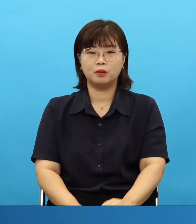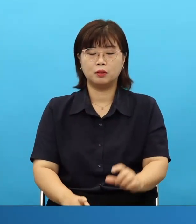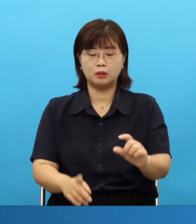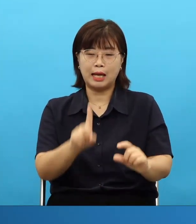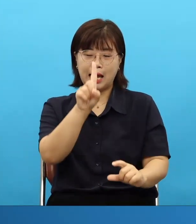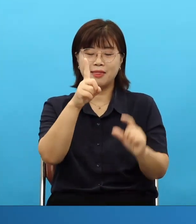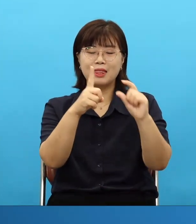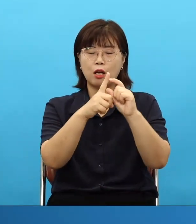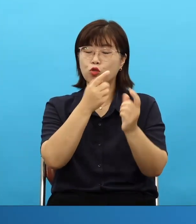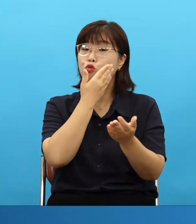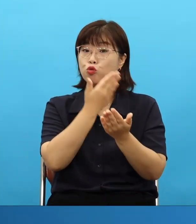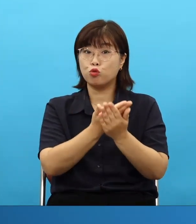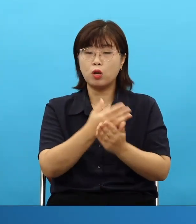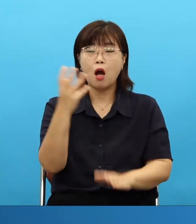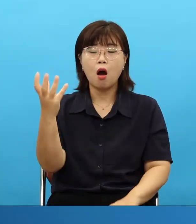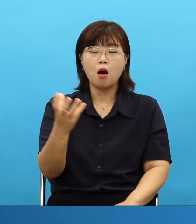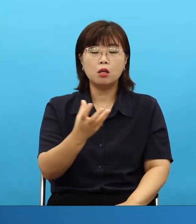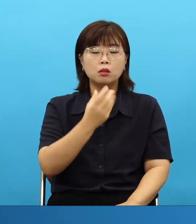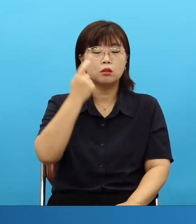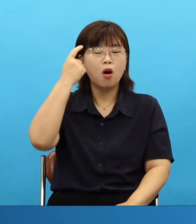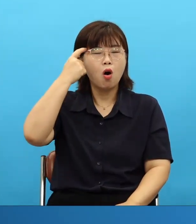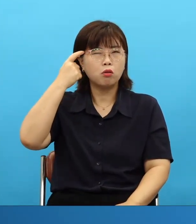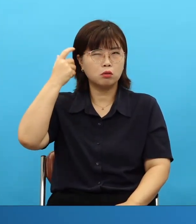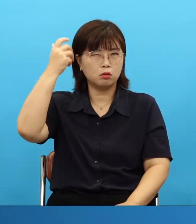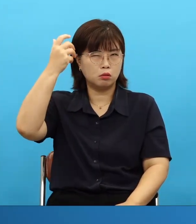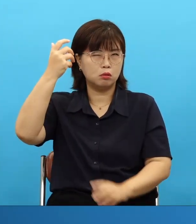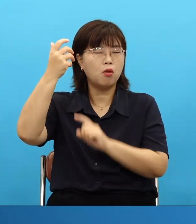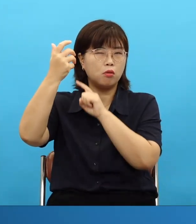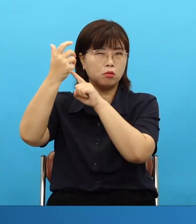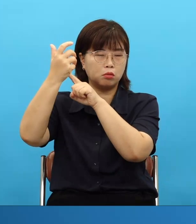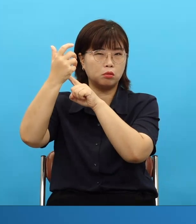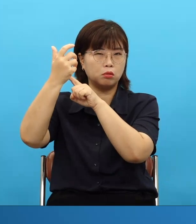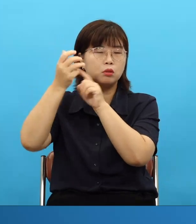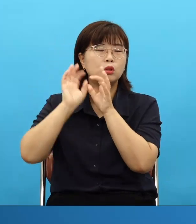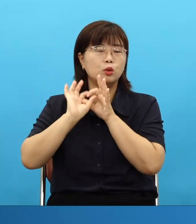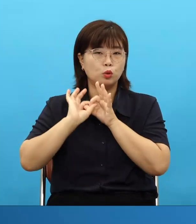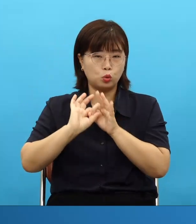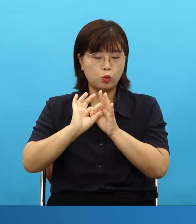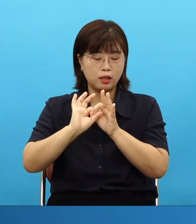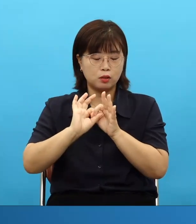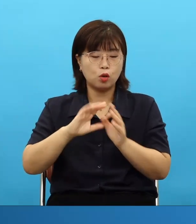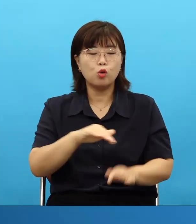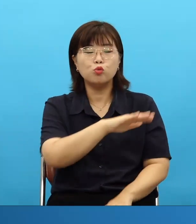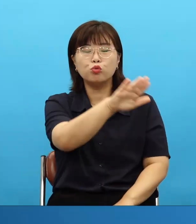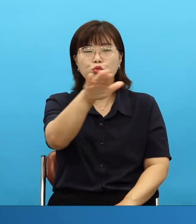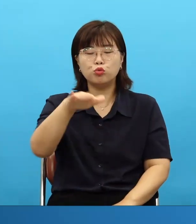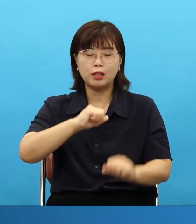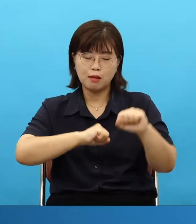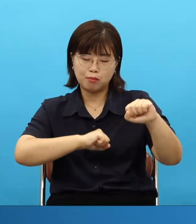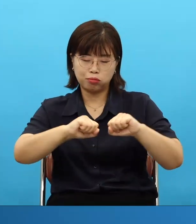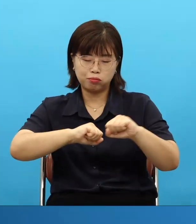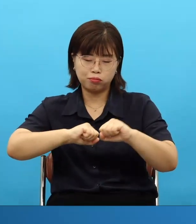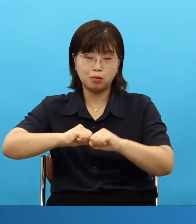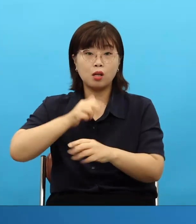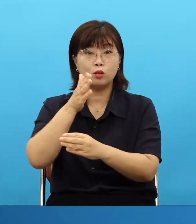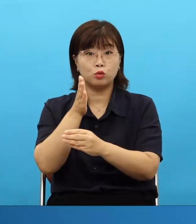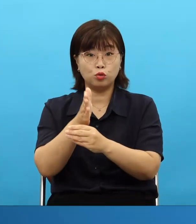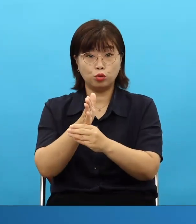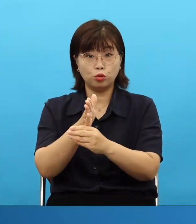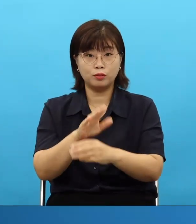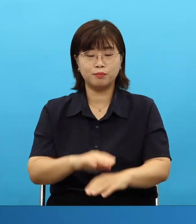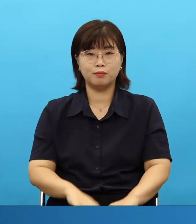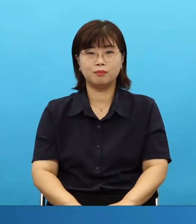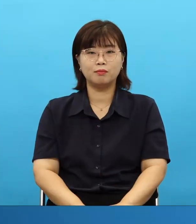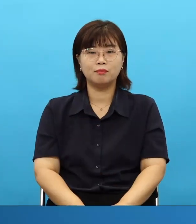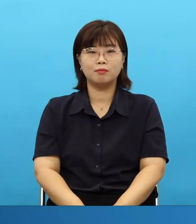성령으로. the Holy Spirit. 이거 하나님 눈에 안 보이게 성령으로 역사해요. Because unseen to the eyes, God works by His Holy Spirit. 자, 그러면 어떤